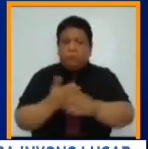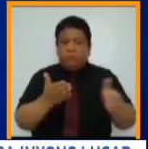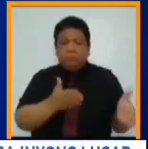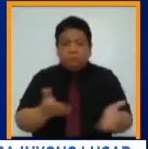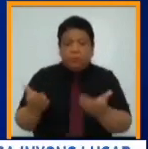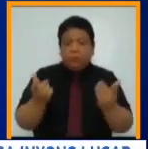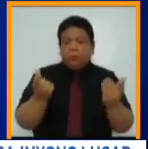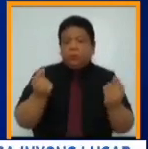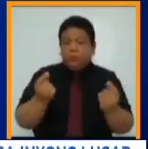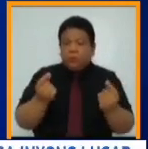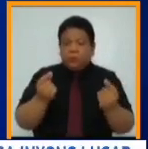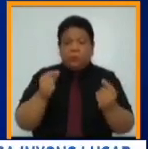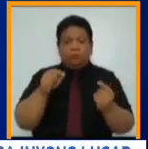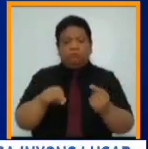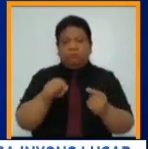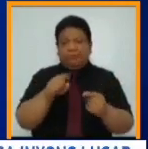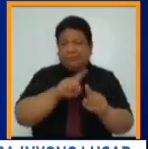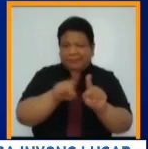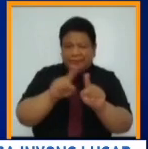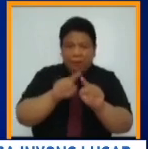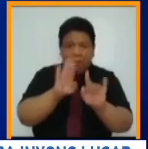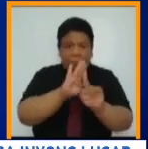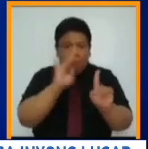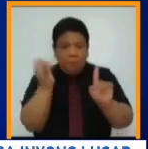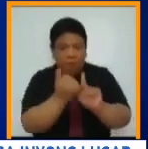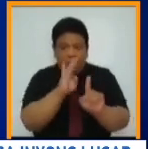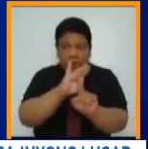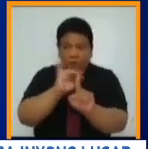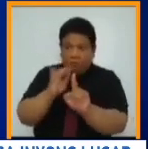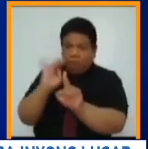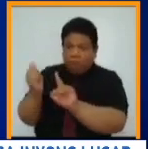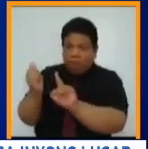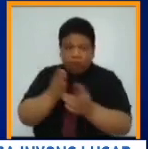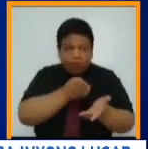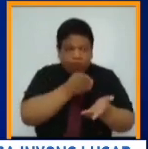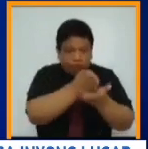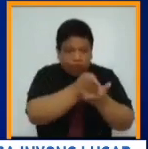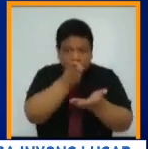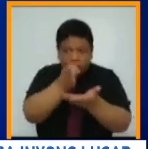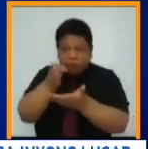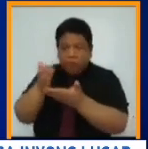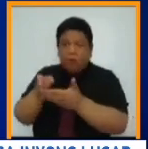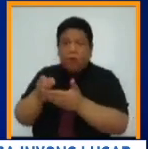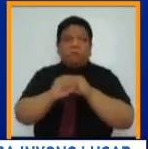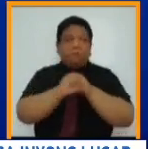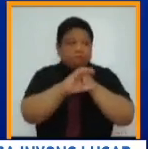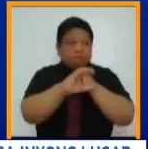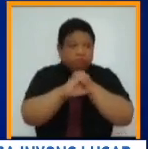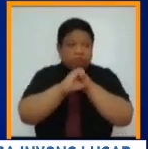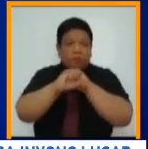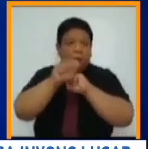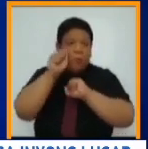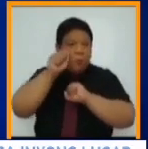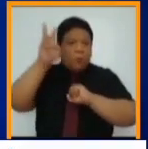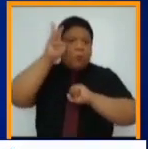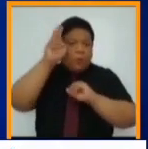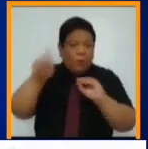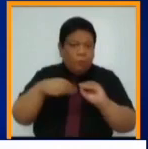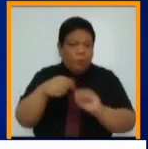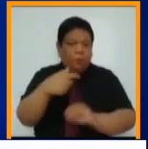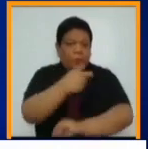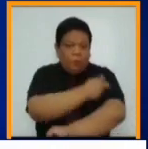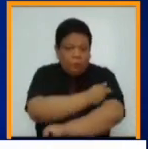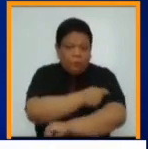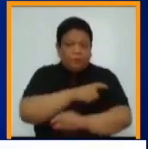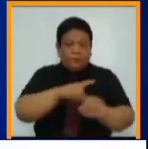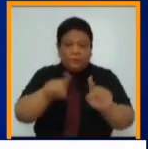no? So but silingon ng atong information campaign, education campaign din dalagi naton dito sa atong kabarangayan. Mismo si Mayor Jeretenias nga